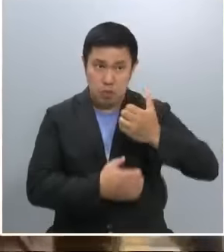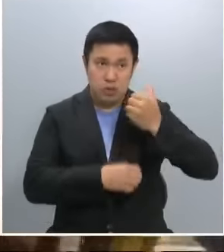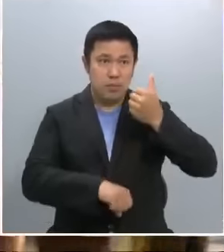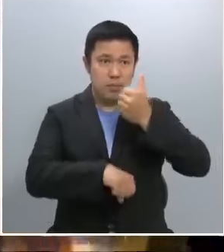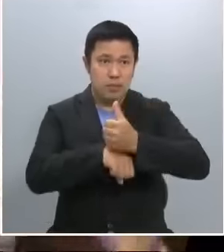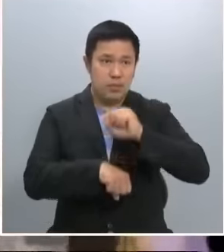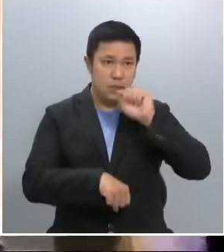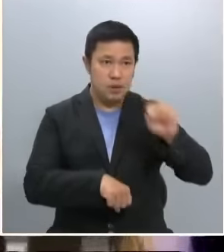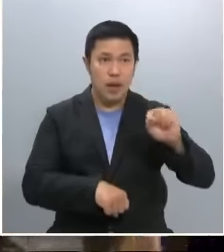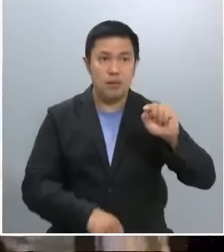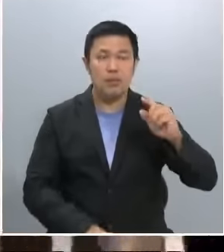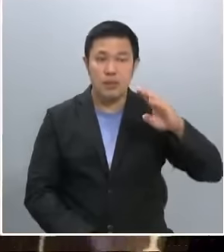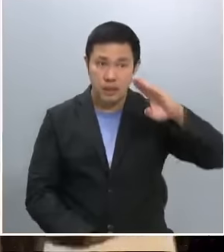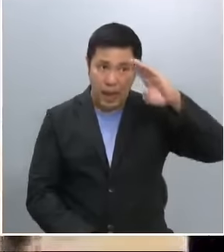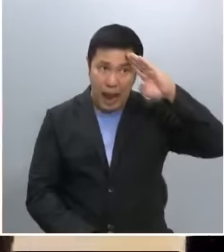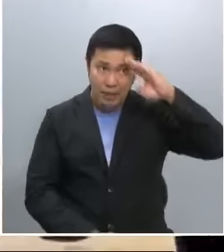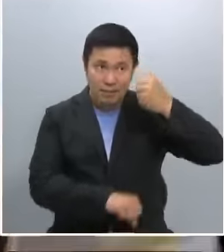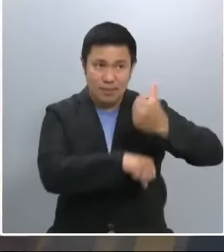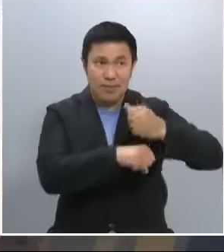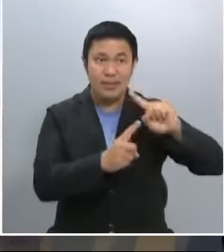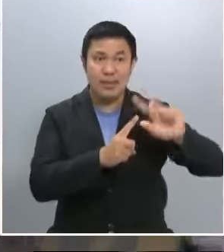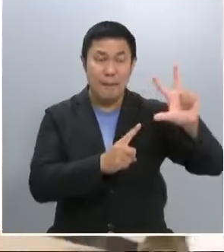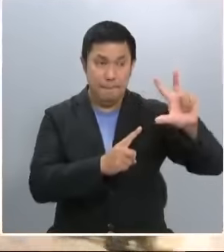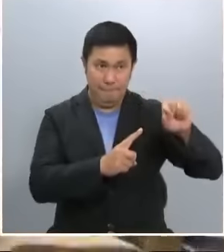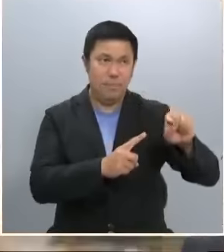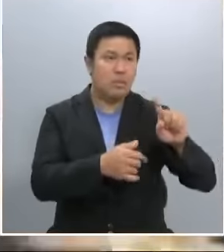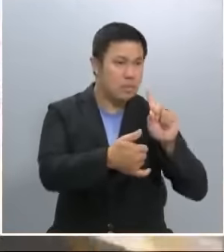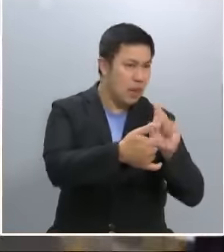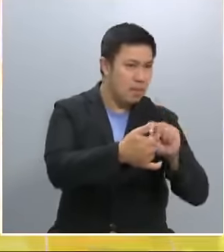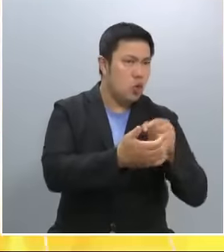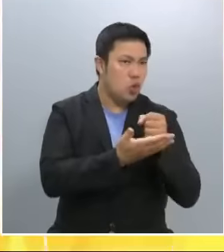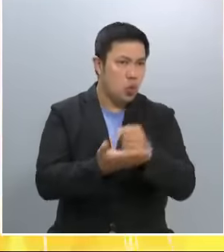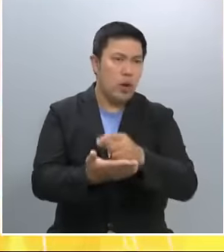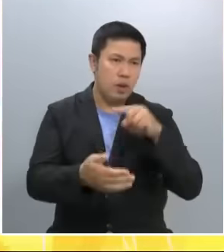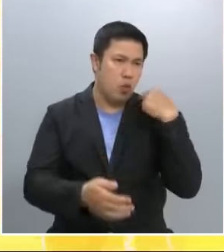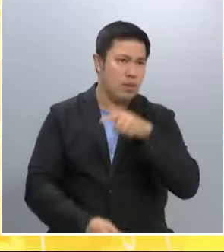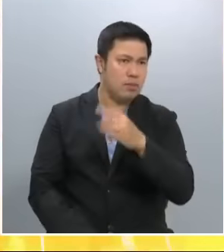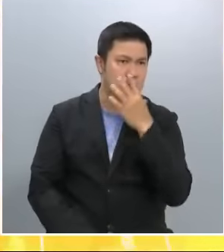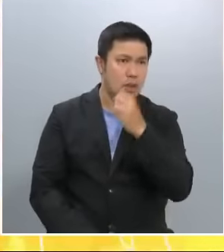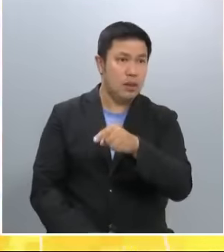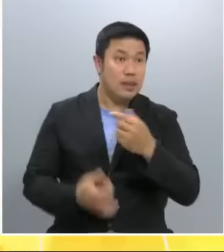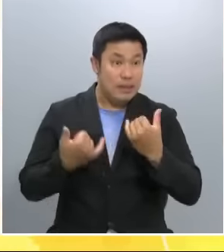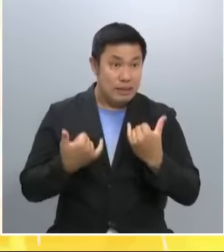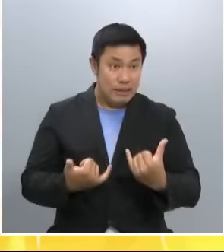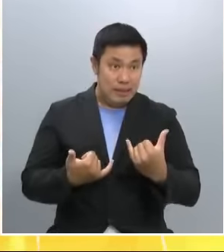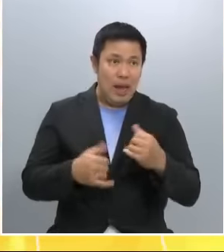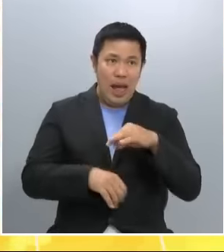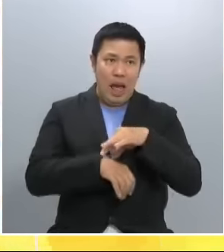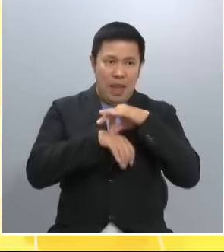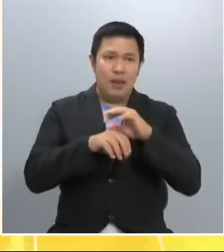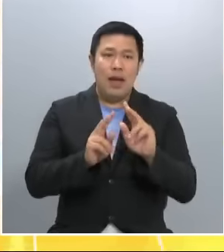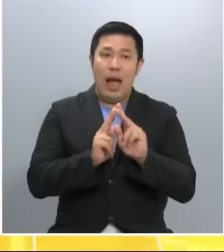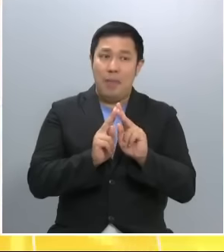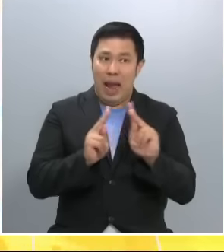แม่ทัพภาคที่ 3ค่ะให้มีการสอบสวนข้อเท็จจริงแล้วช่วยเหลือผู้เสียหายทันทีปัจจุบันมีการตั้งคณะกรรมการสอบสวน